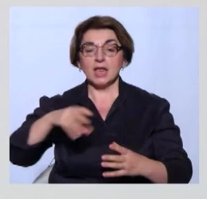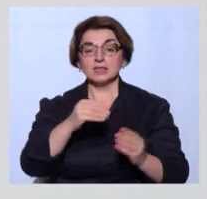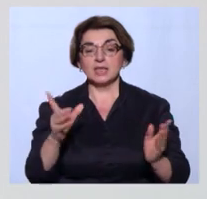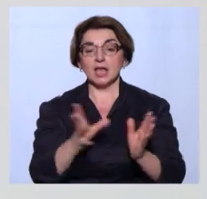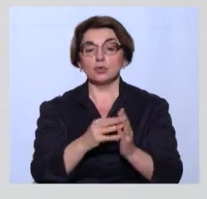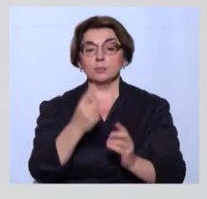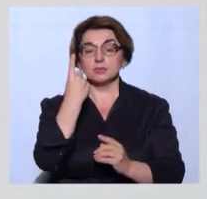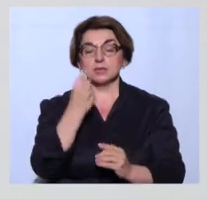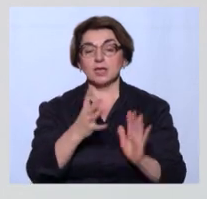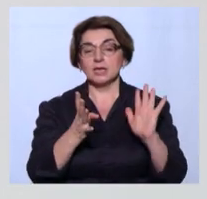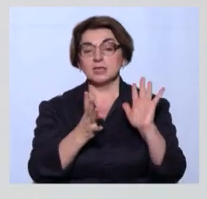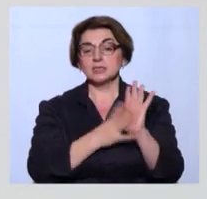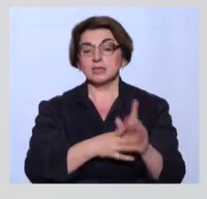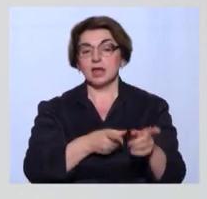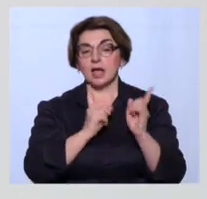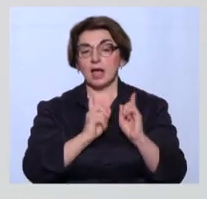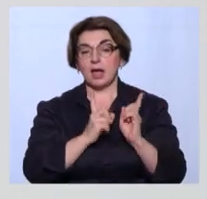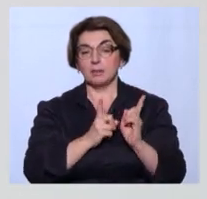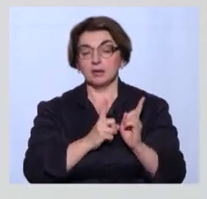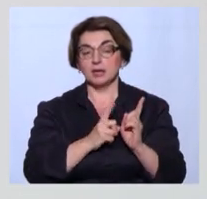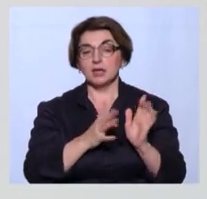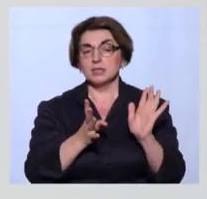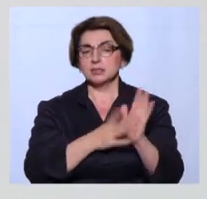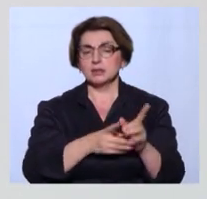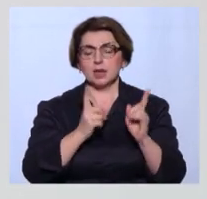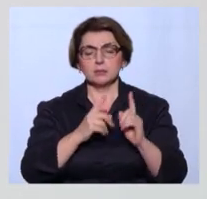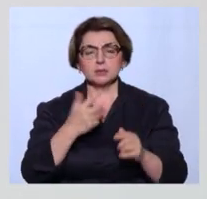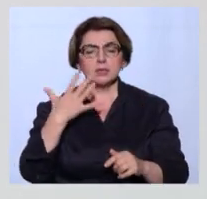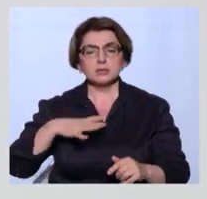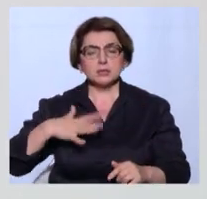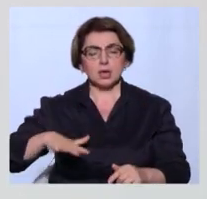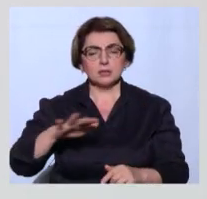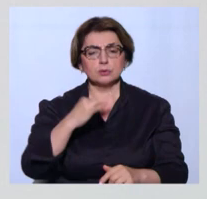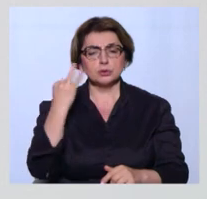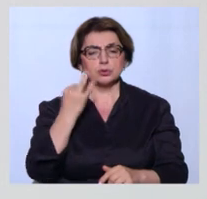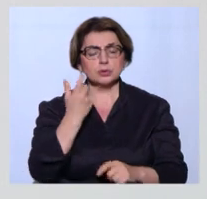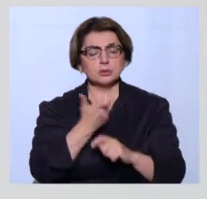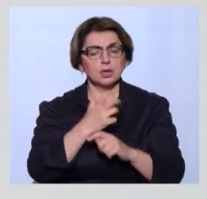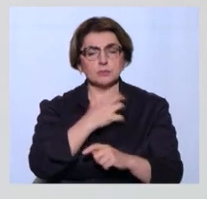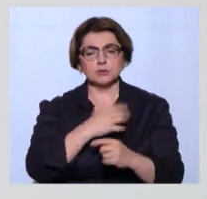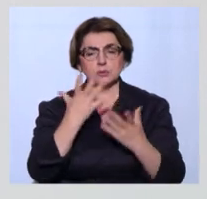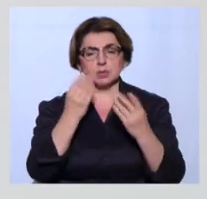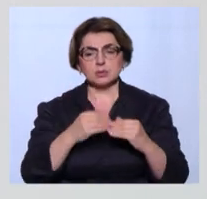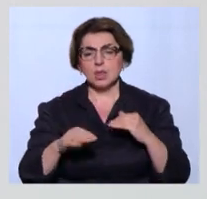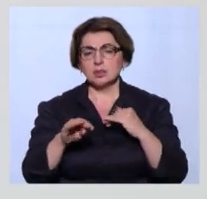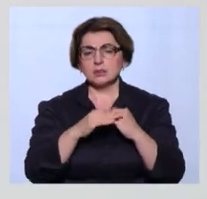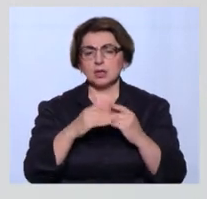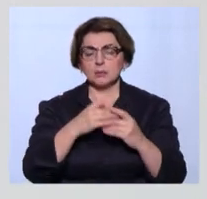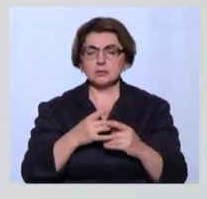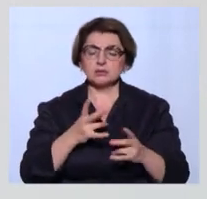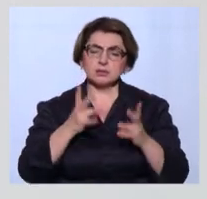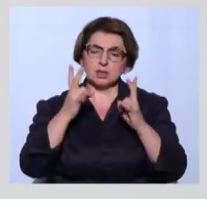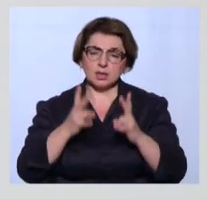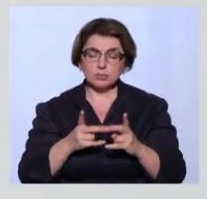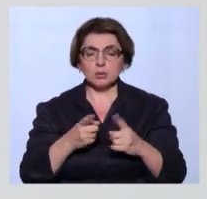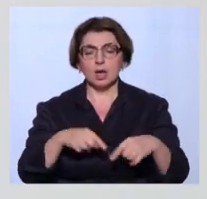დღე, რომელიც 9 აპრილს აღინიშნება. 9 აპრილი საქართველოს ისტორიაში ძალიან მნიშვნელოვანი დღეა. ის თანაბრად არის როგორც ტრაგიკული,